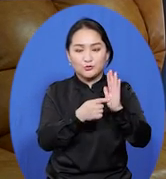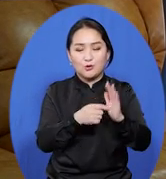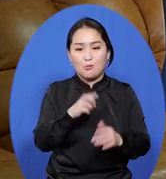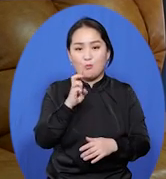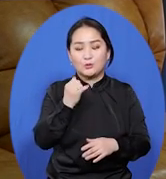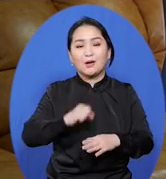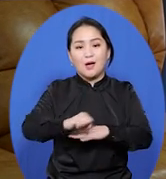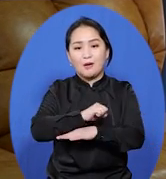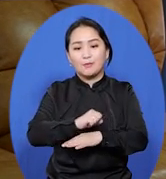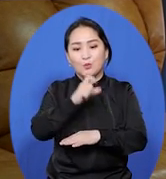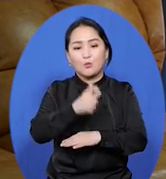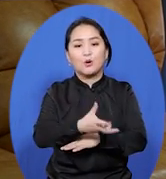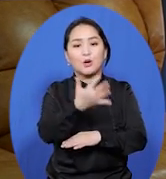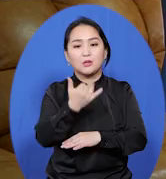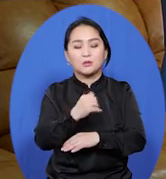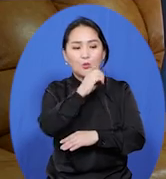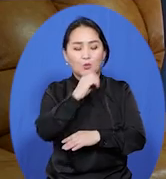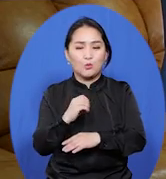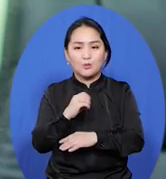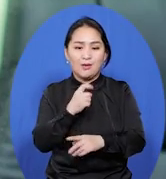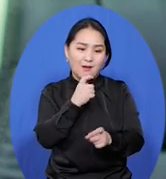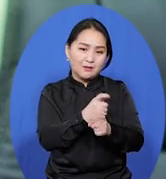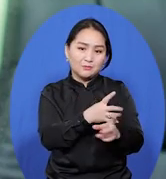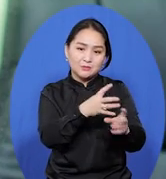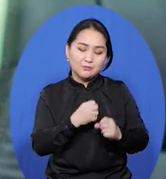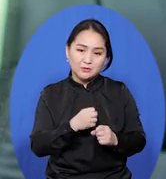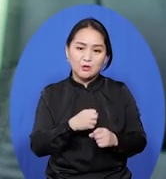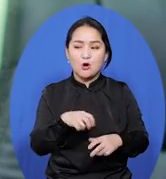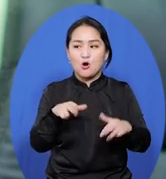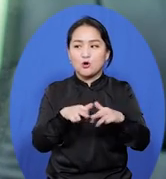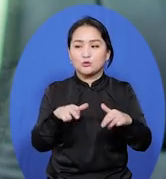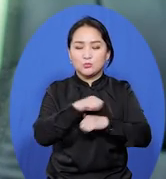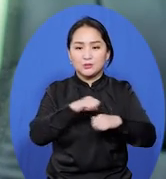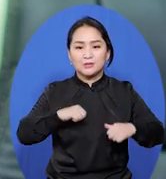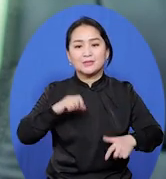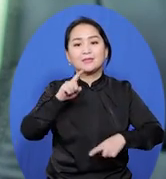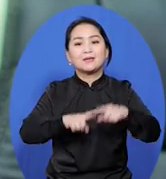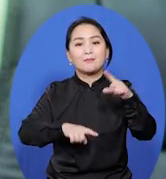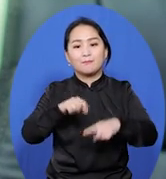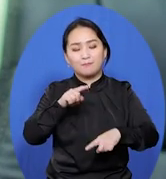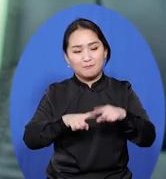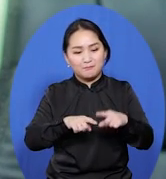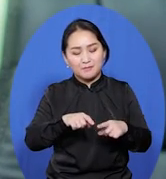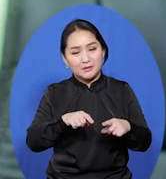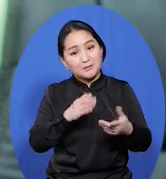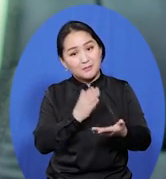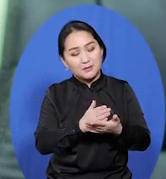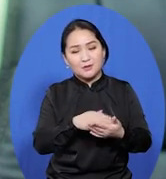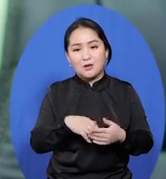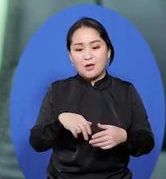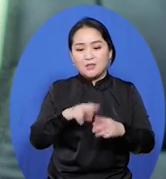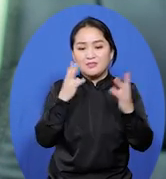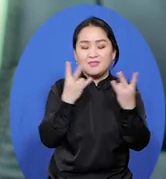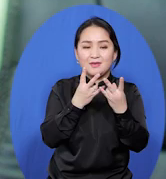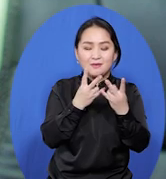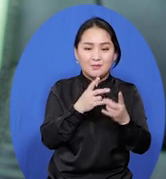аймгийн хүн амын хэдэн хувь нь халамж хүртэгч юм? Хөгжлийн бэрхшээлтэй иргэн ямар төвшөнд байдаг юм? Булган аймгийн нийгмийн халамжийн чиглэлээр